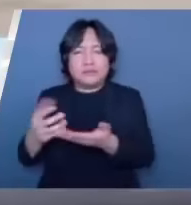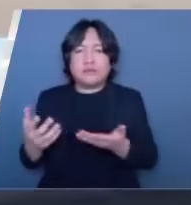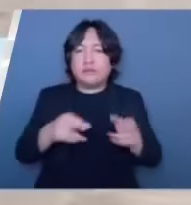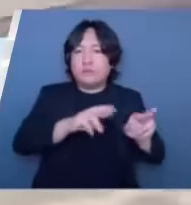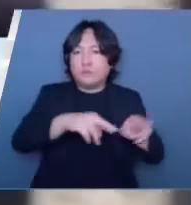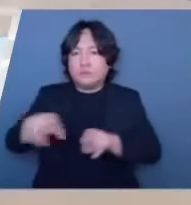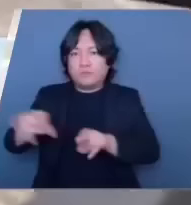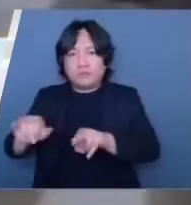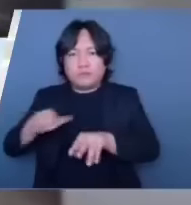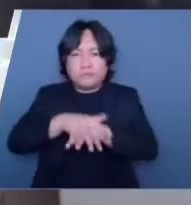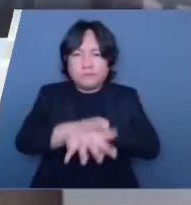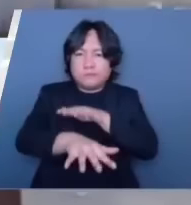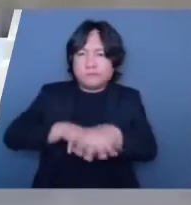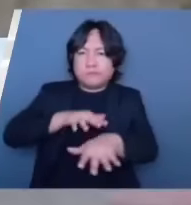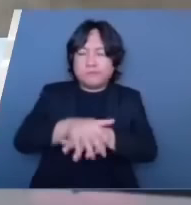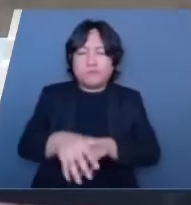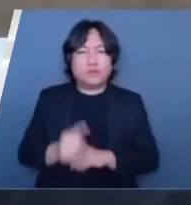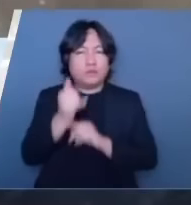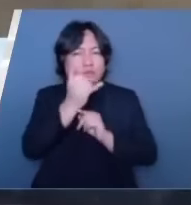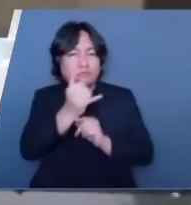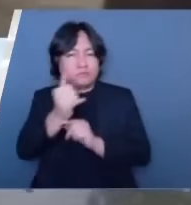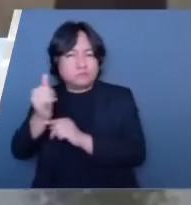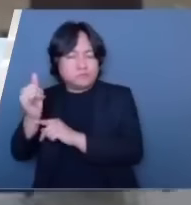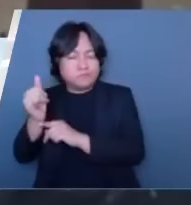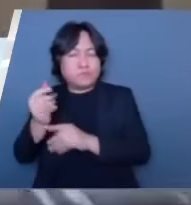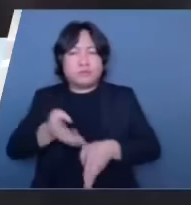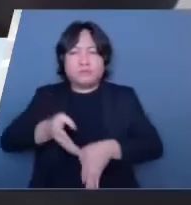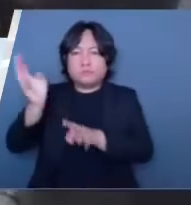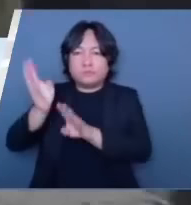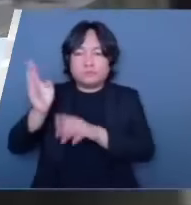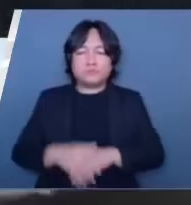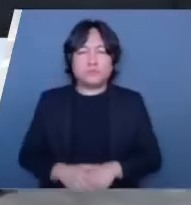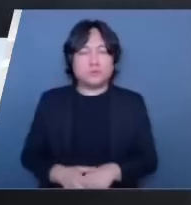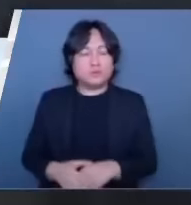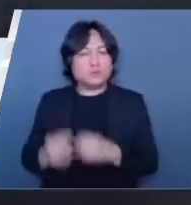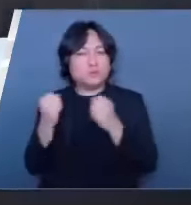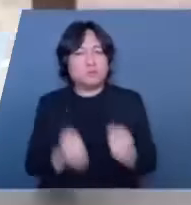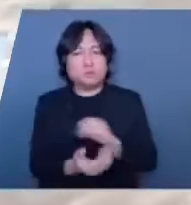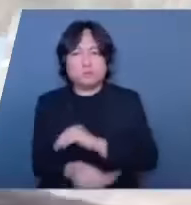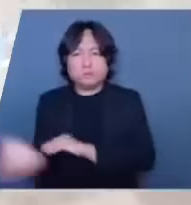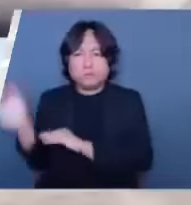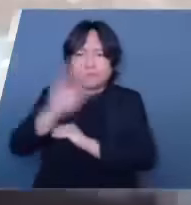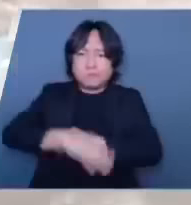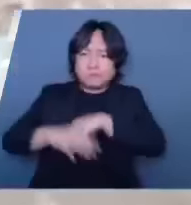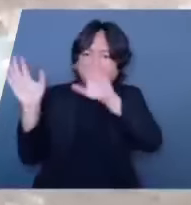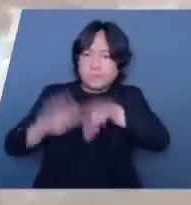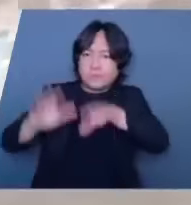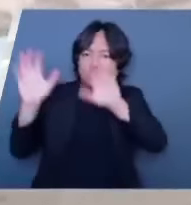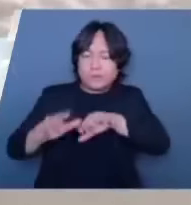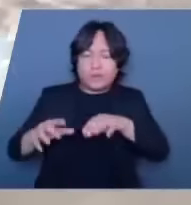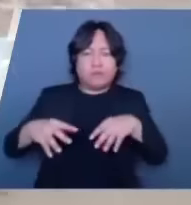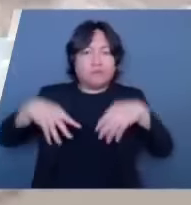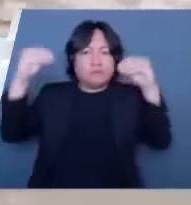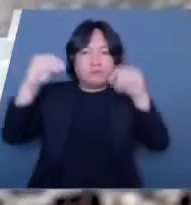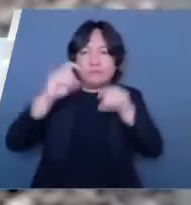ayon sa uploader ng video, patuloy ang malakas na pag-ulan sa kanilang lugar at nagkaroon na rin ng brownout.